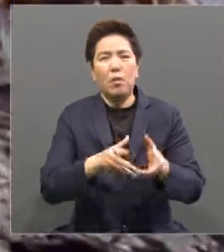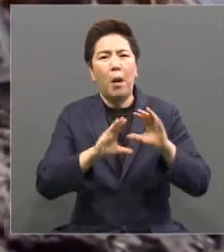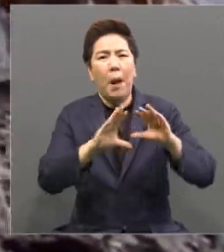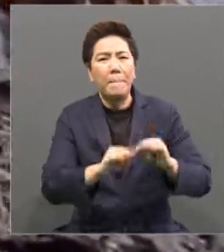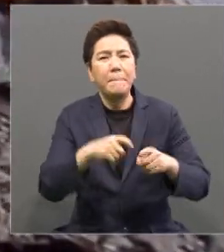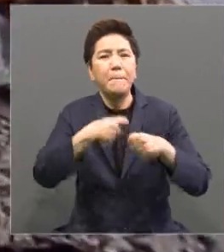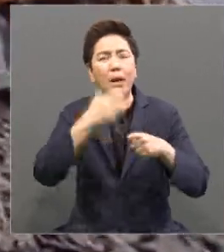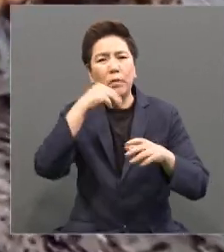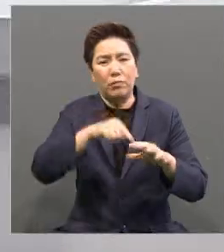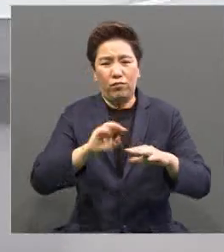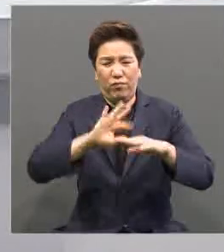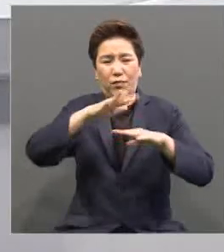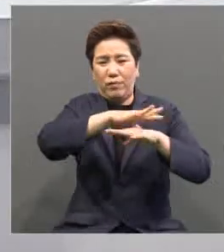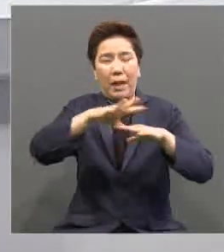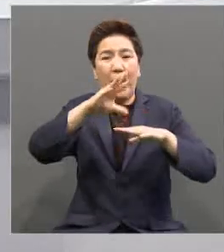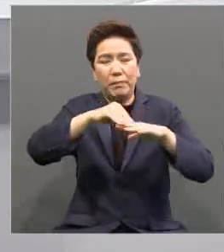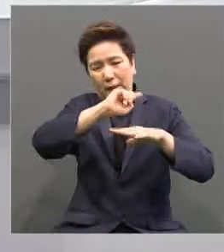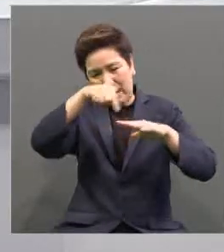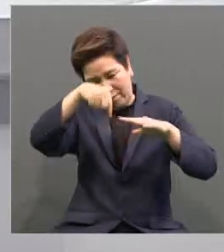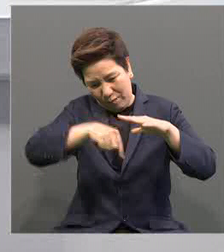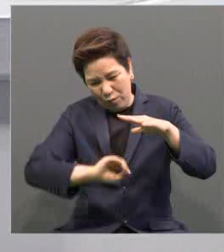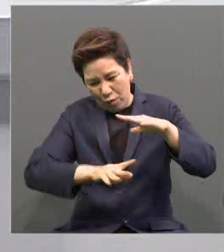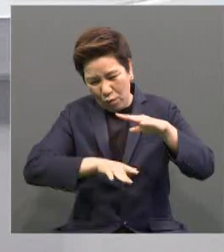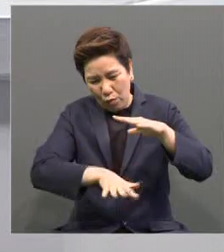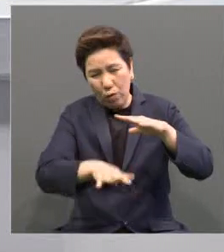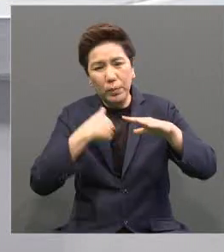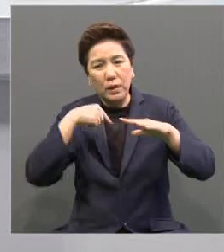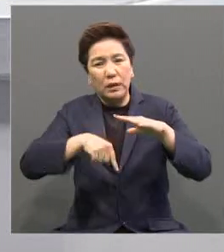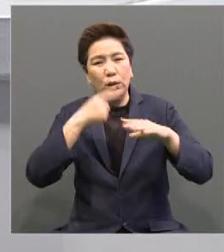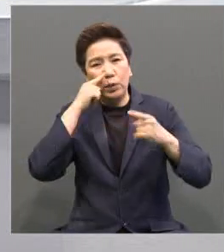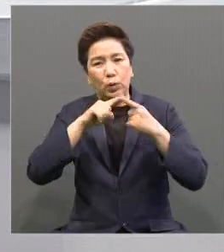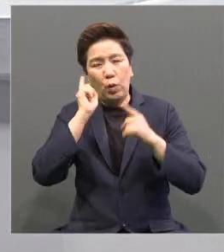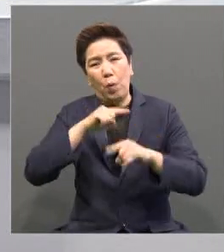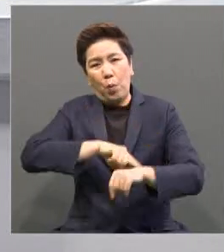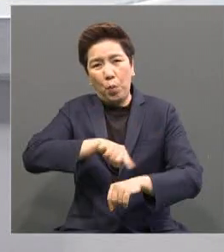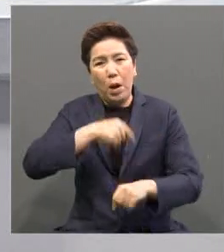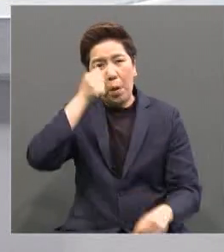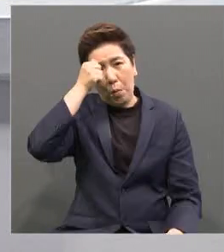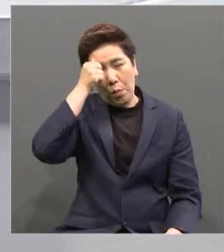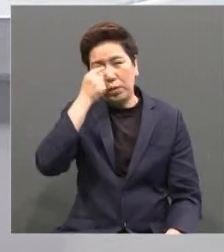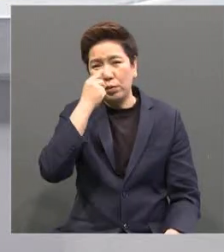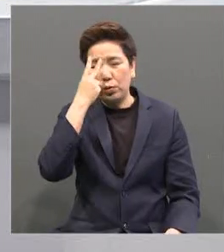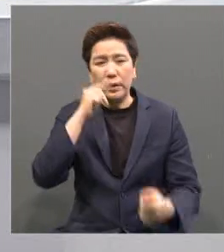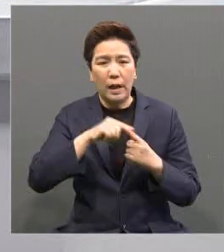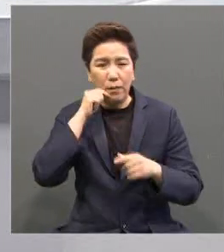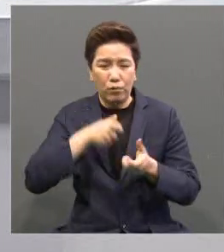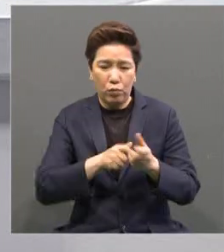ากนิดนึงนะครับบางทีข้างบนเนี่ยมันดับนะแต่ข้างล่างมันยังลามอยู่เพราะฉะนั้นทางเจ้าหน้าที่อาจจะต้องใช้เวลาหลายวันในการใช้น้ำหล่อเลี้ยงเอาไว้ด้วย ใช่ค่ะ